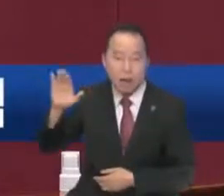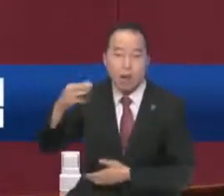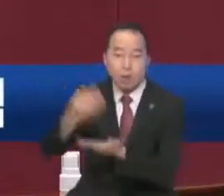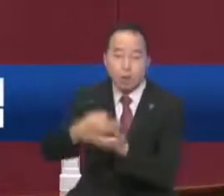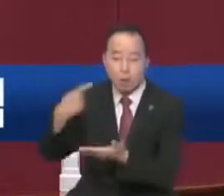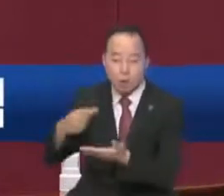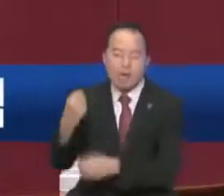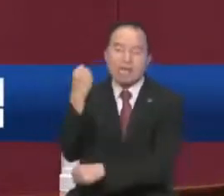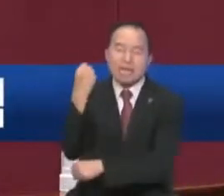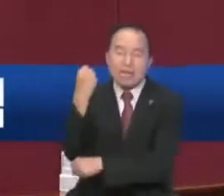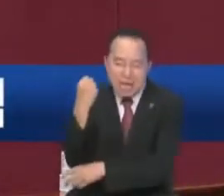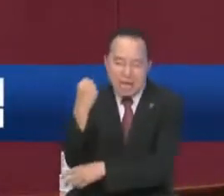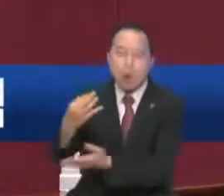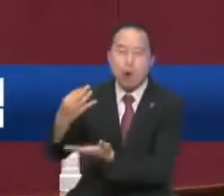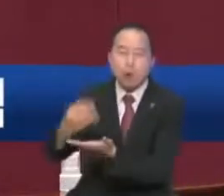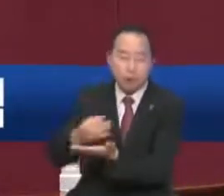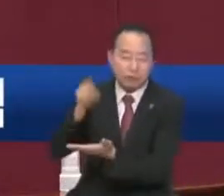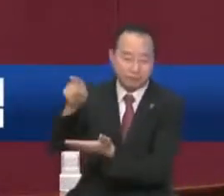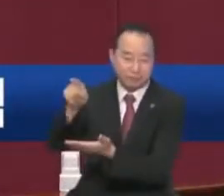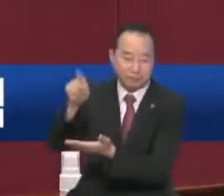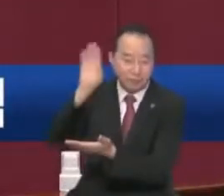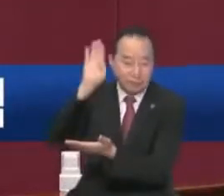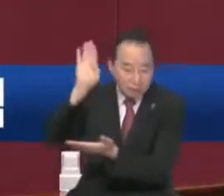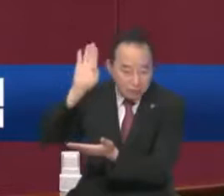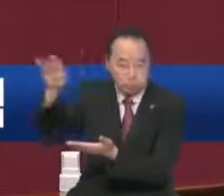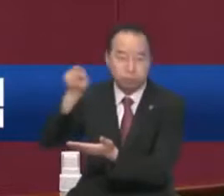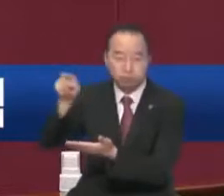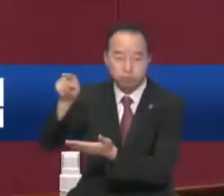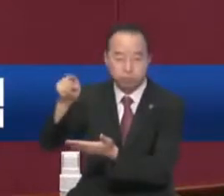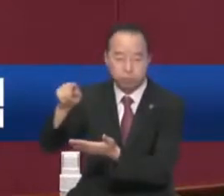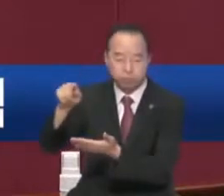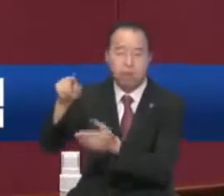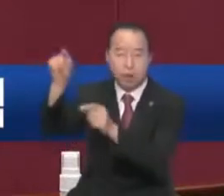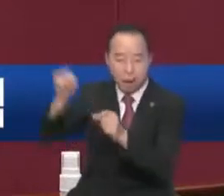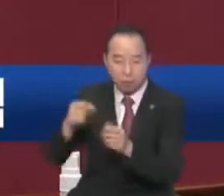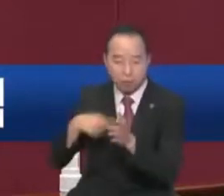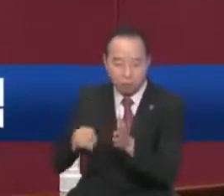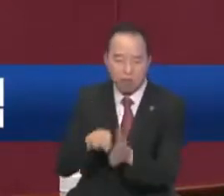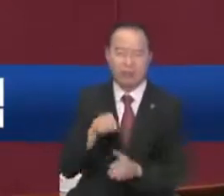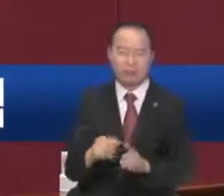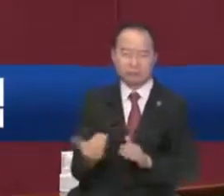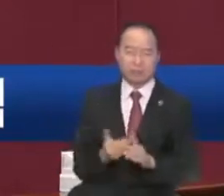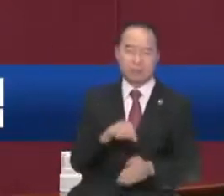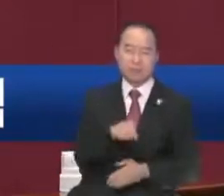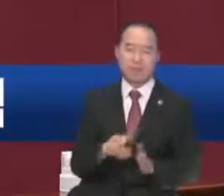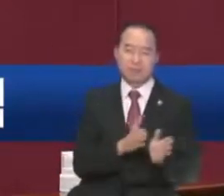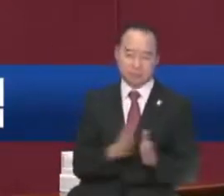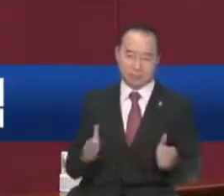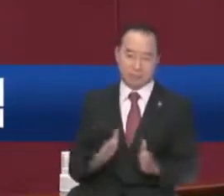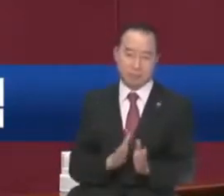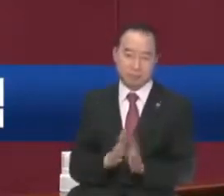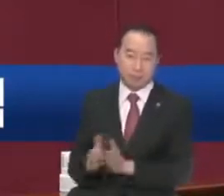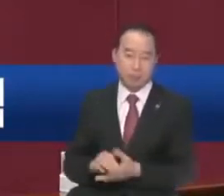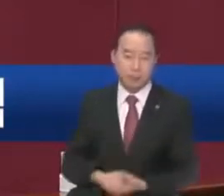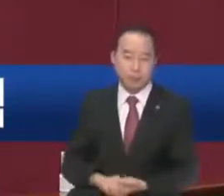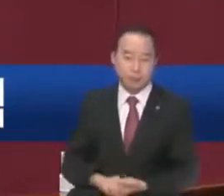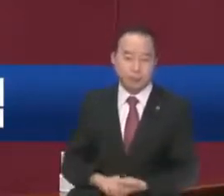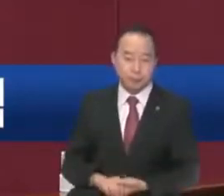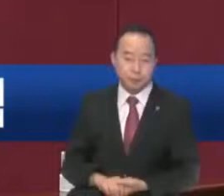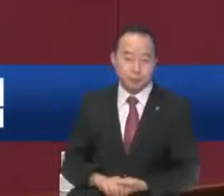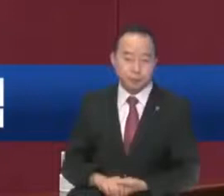실현으로 나가는 가장 확실한 출발점이 될 것입니다. 따라서 기본소득제에 공감하는 모든 정치